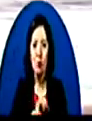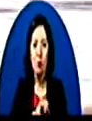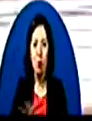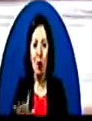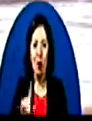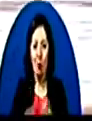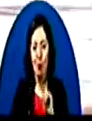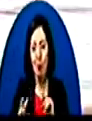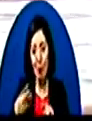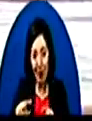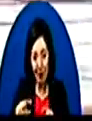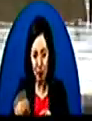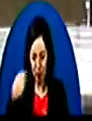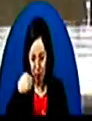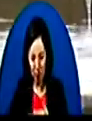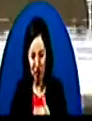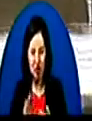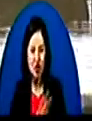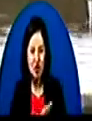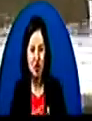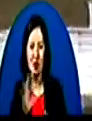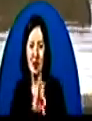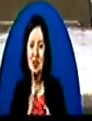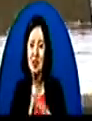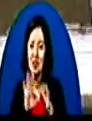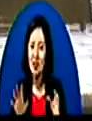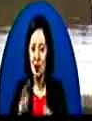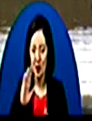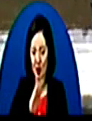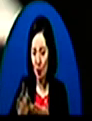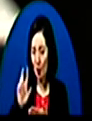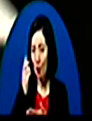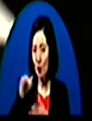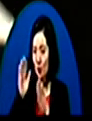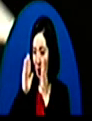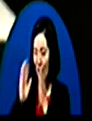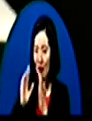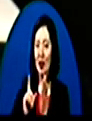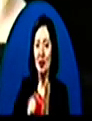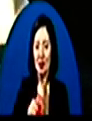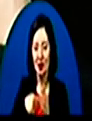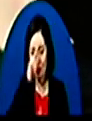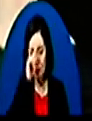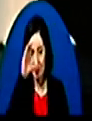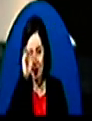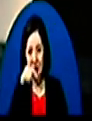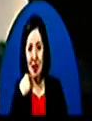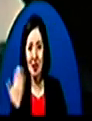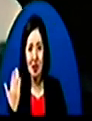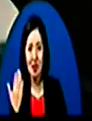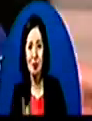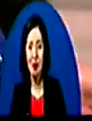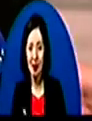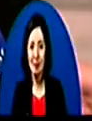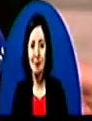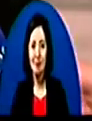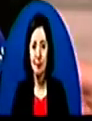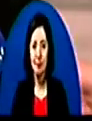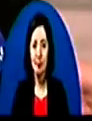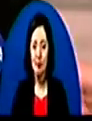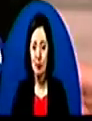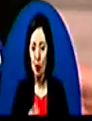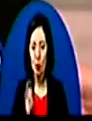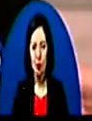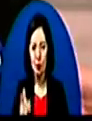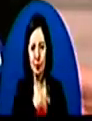нөөц боломж ашиглах, шинээр ашиглалтанд орох цэвэрлэх байгууламжийн асуудалд анхаарал хандуулах хэрэгтэй гэдгийг эрүүл мэндийн сайд хэлж байна. Хүний